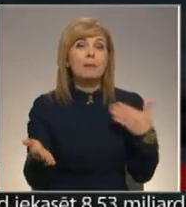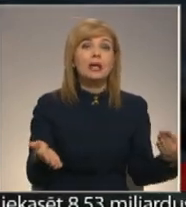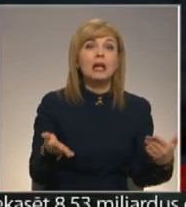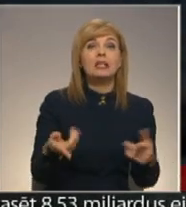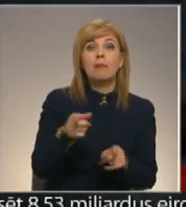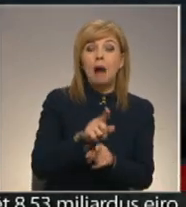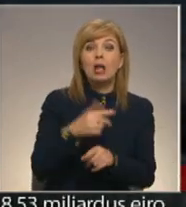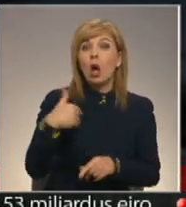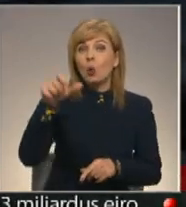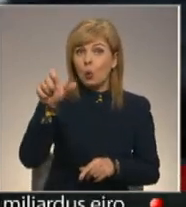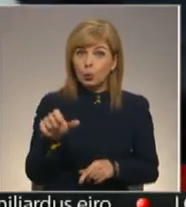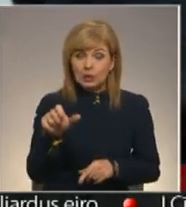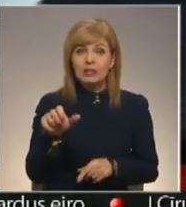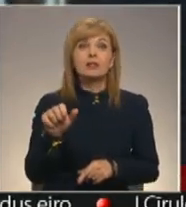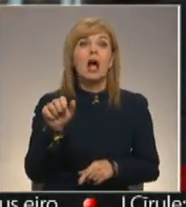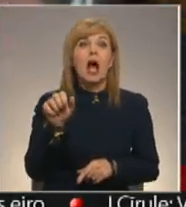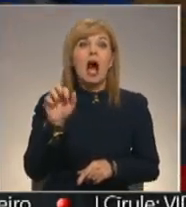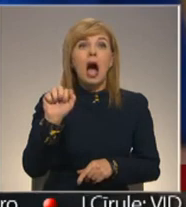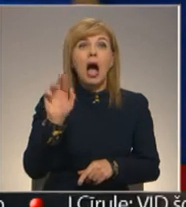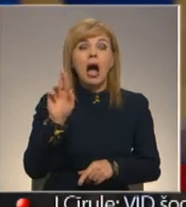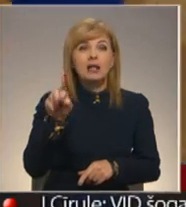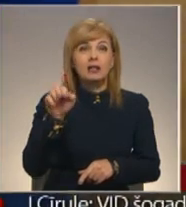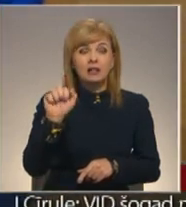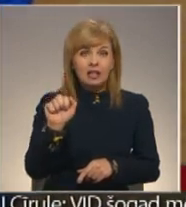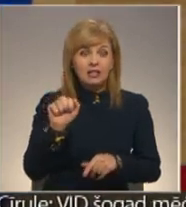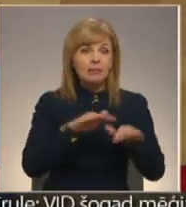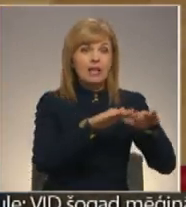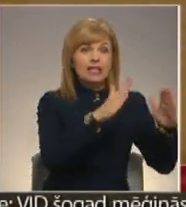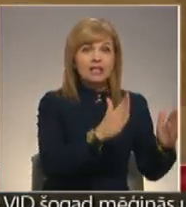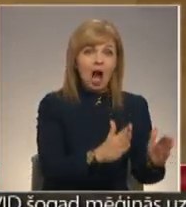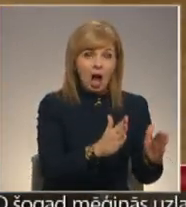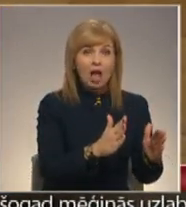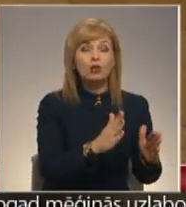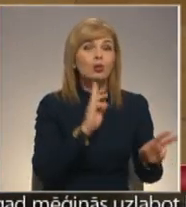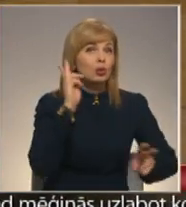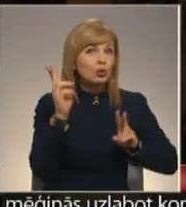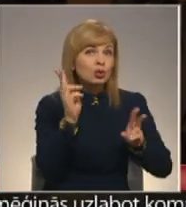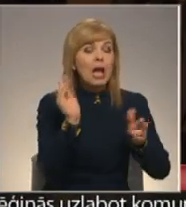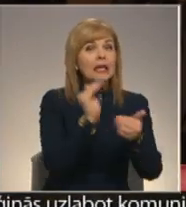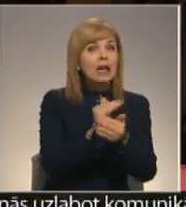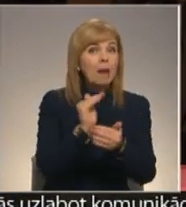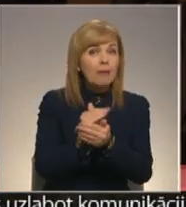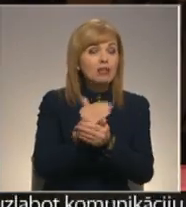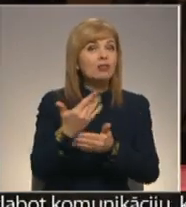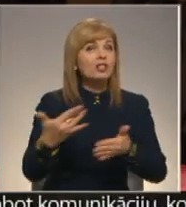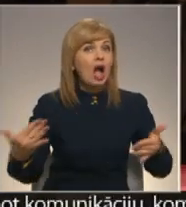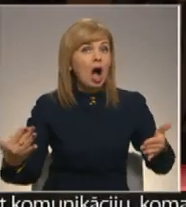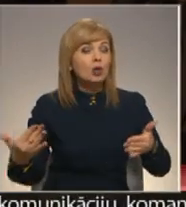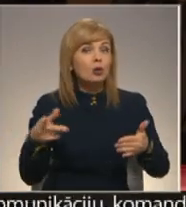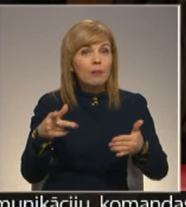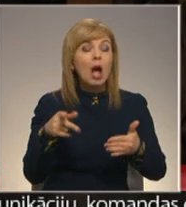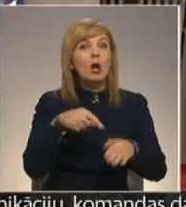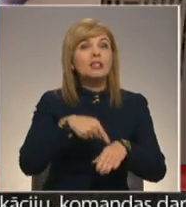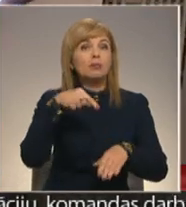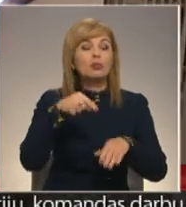tad. Kuldīcnieks Artis Reimans vienu pēc otra savā skandu iepazīšanas istabā liek dažādas skaņdarbus un aicina tos baudīt ar